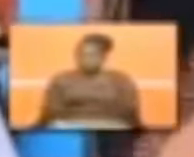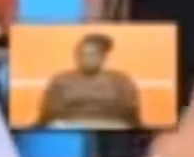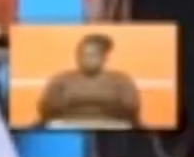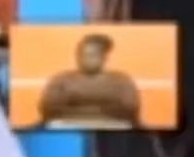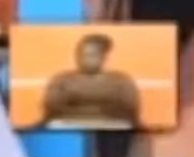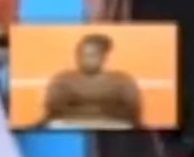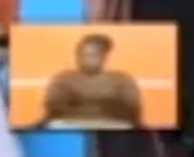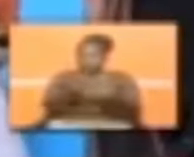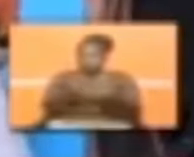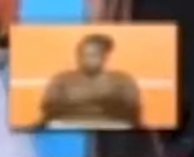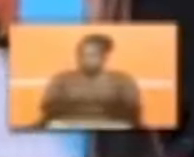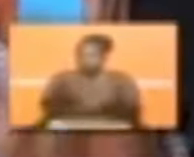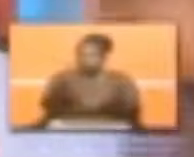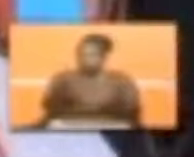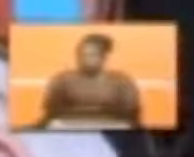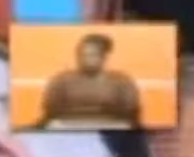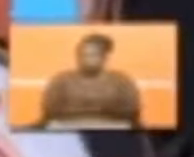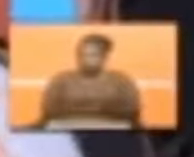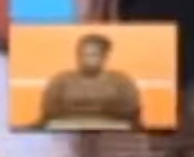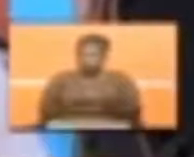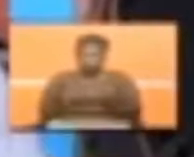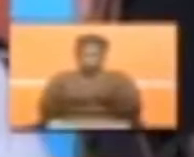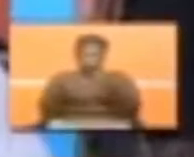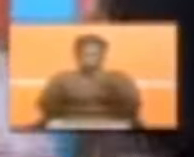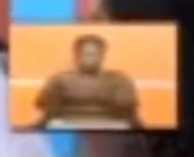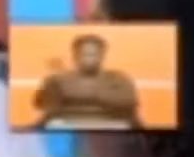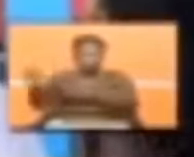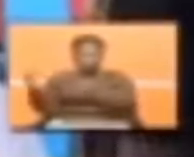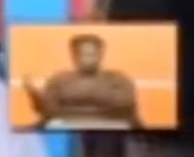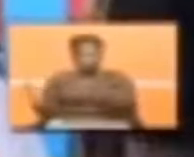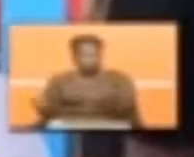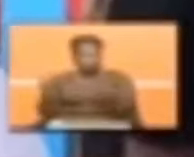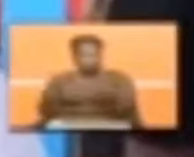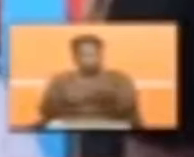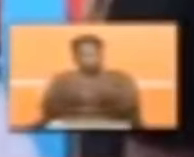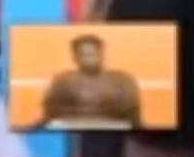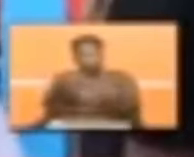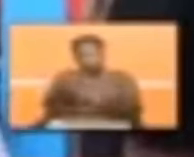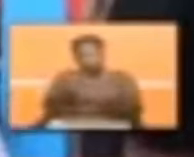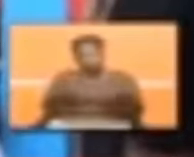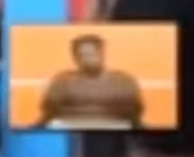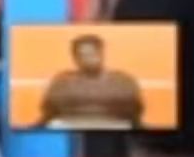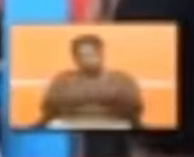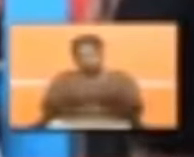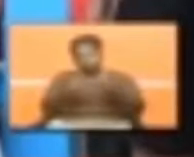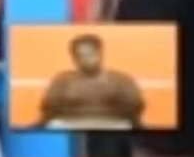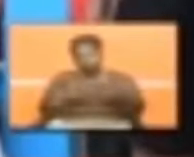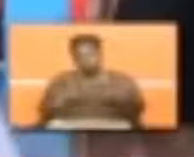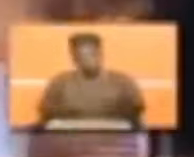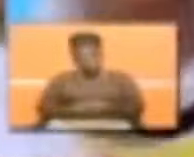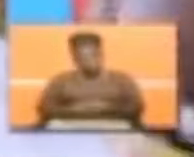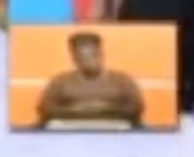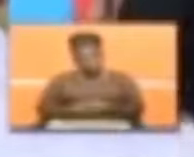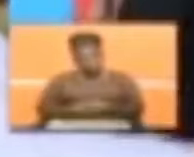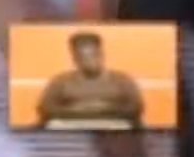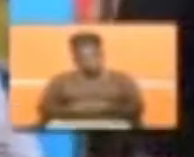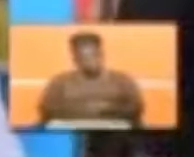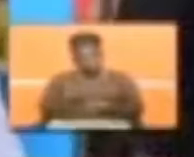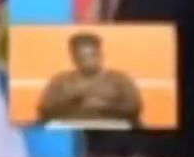netwala abantu basuka mbikumi ebibiri nebayiwayo nekomawo nenona teteriko kabenje kondakonda kebyekoze